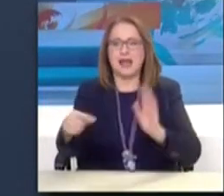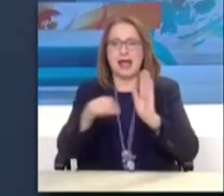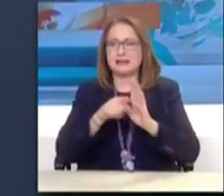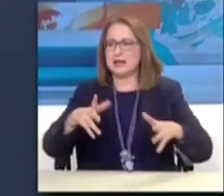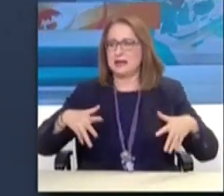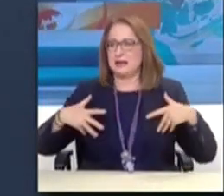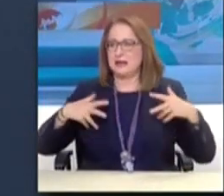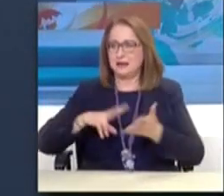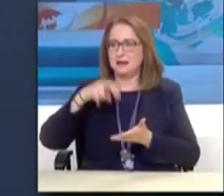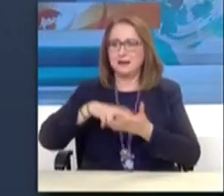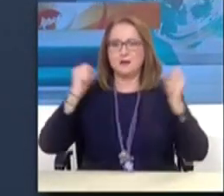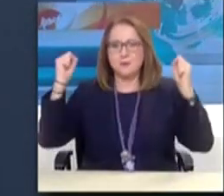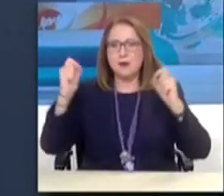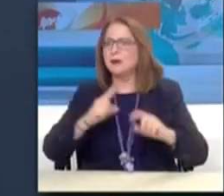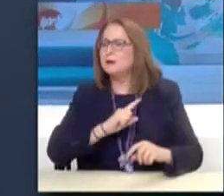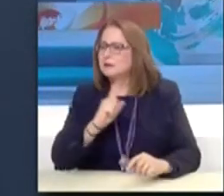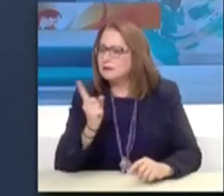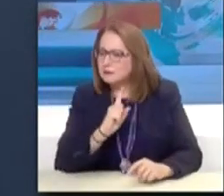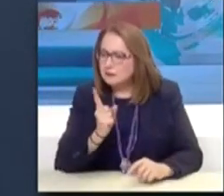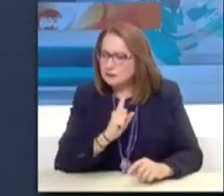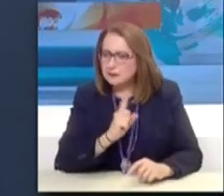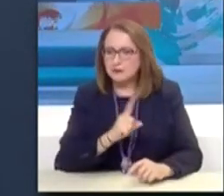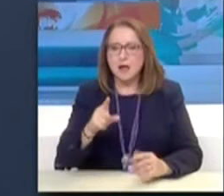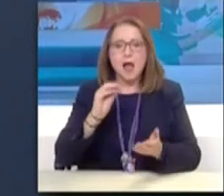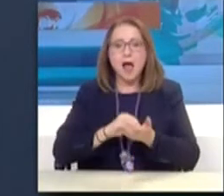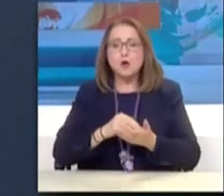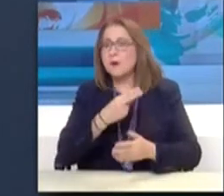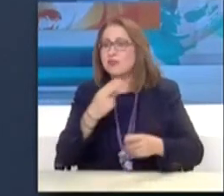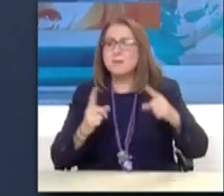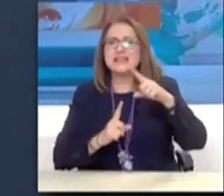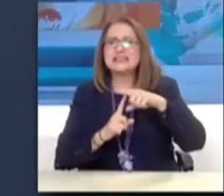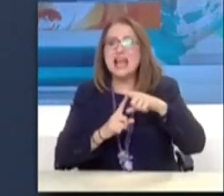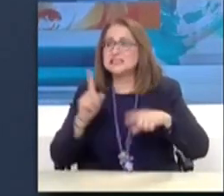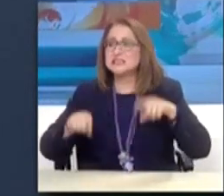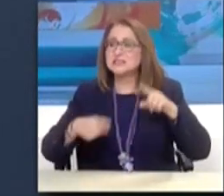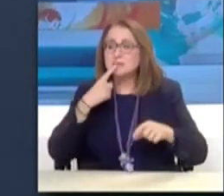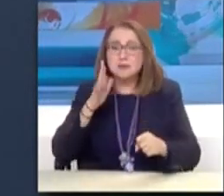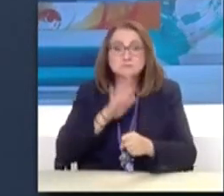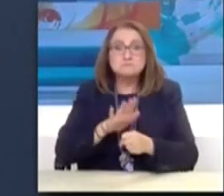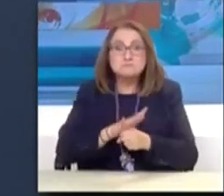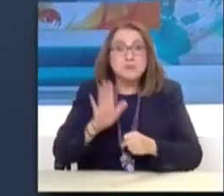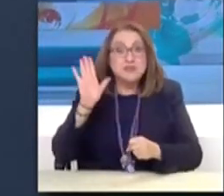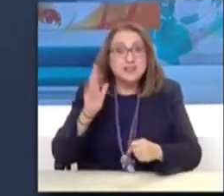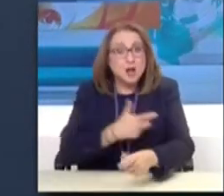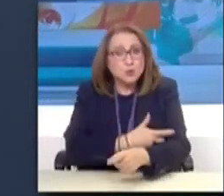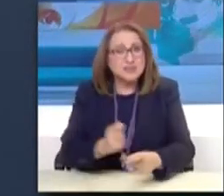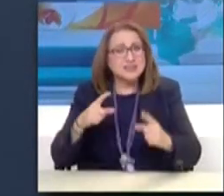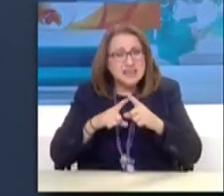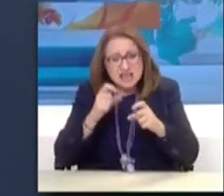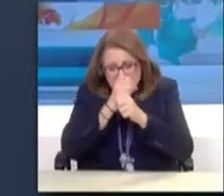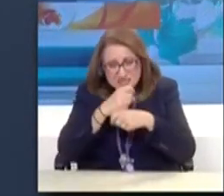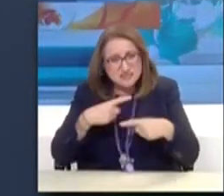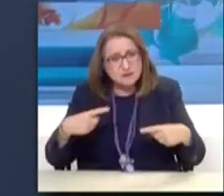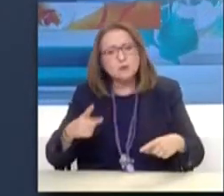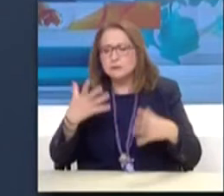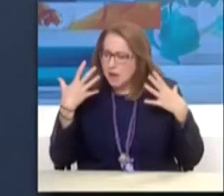Ακούστηκαν πολλά σχετικά με την επάρκεια των τεστ. Θα σας πω εδώ ότι υπάρχει επαρκής ποσότητα για εργαστηριακό έλεγχο όλων των ατόμων